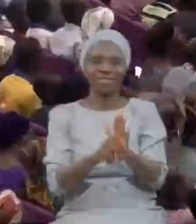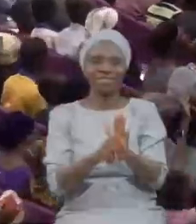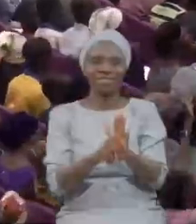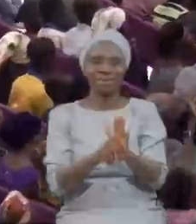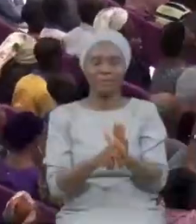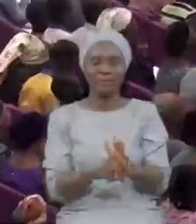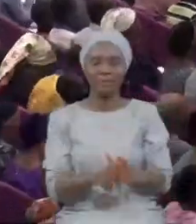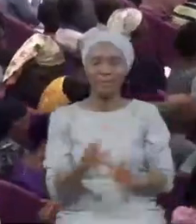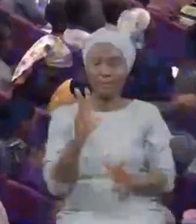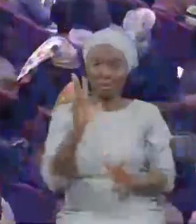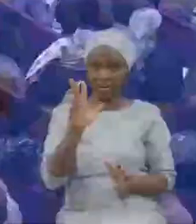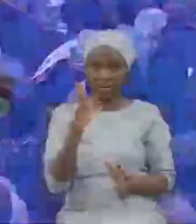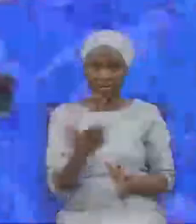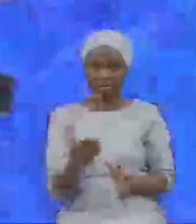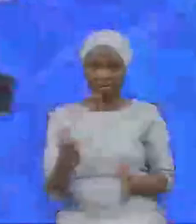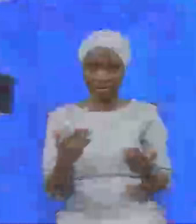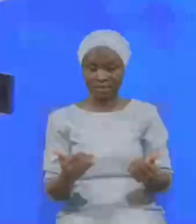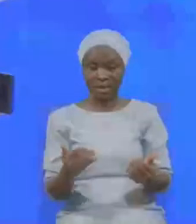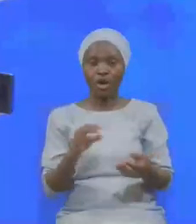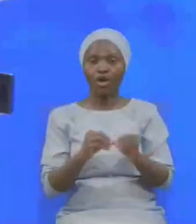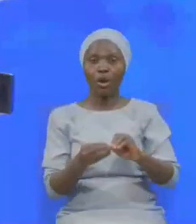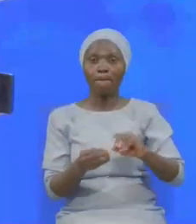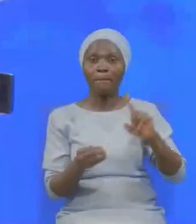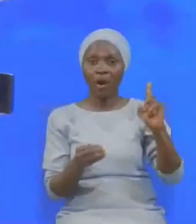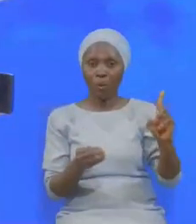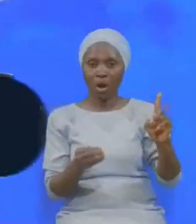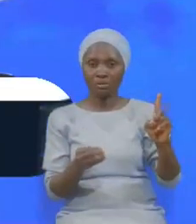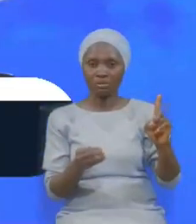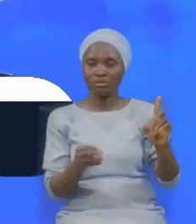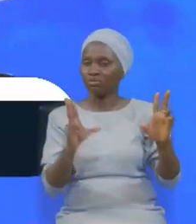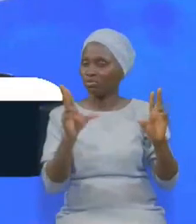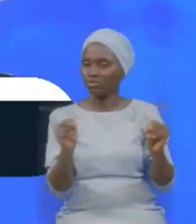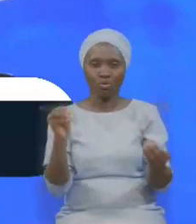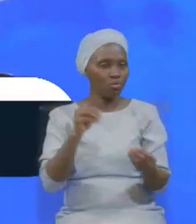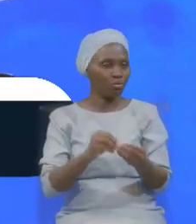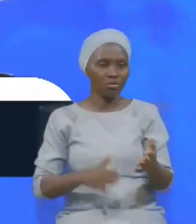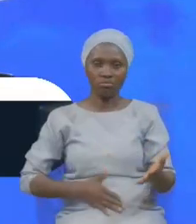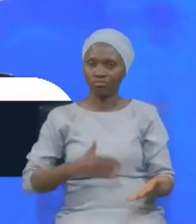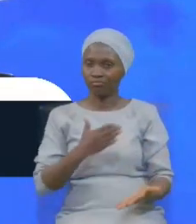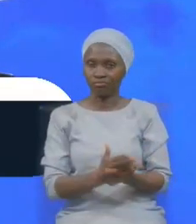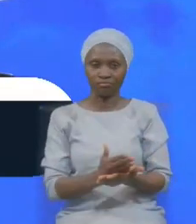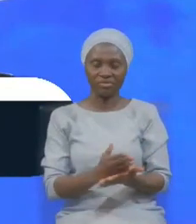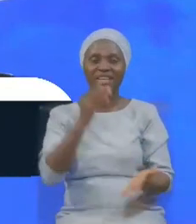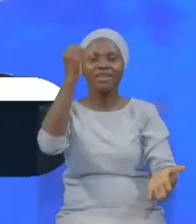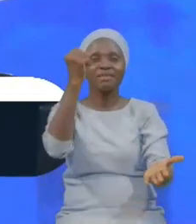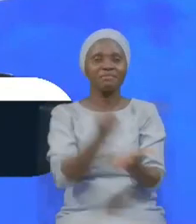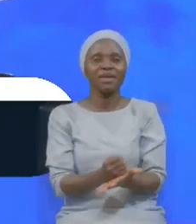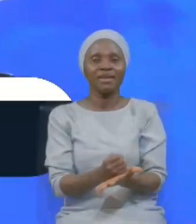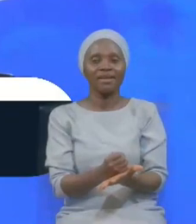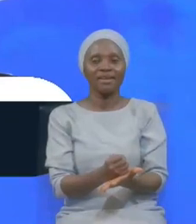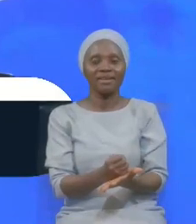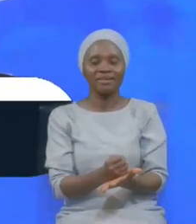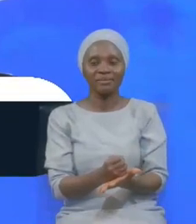Nous allons voir 3 sessions ici. 1. Plus jamais de stérilité. Est-ce que vous m'avez